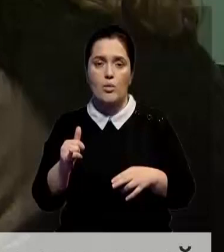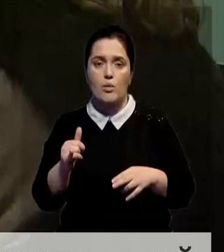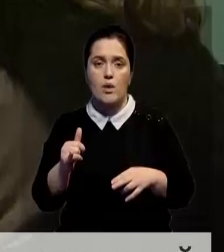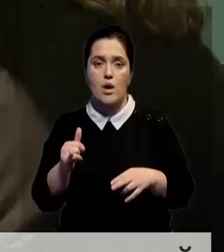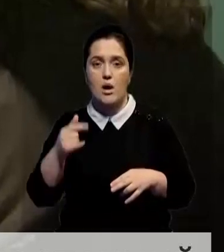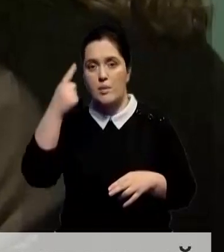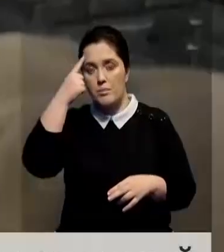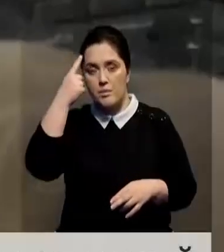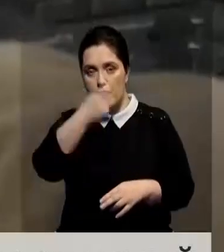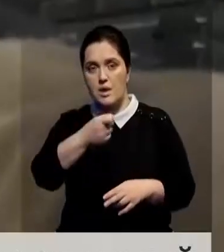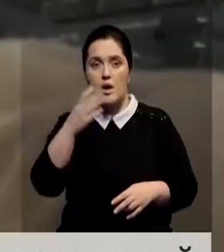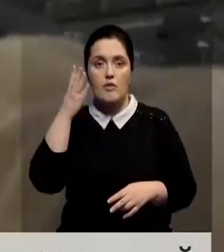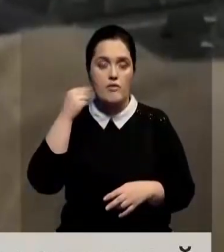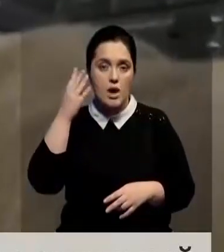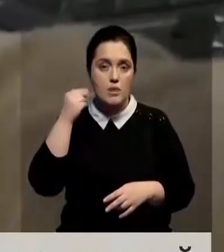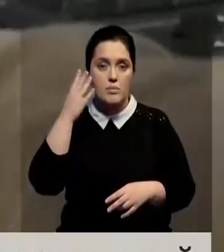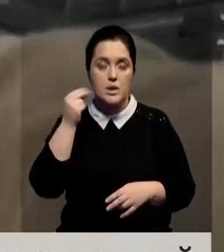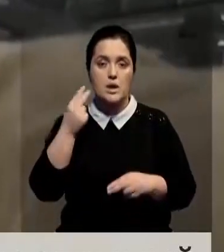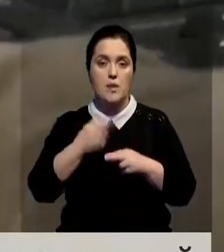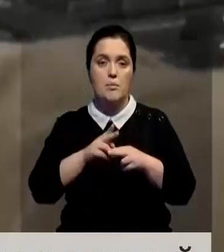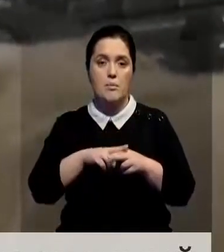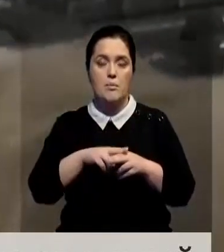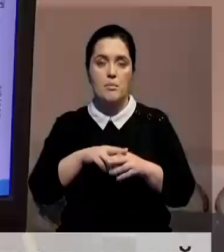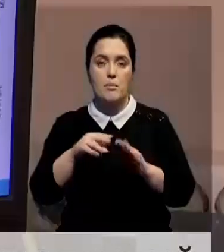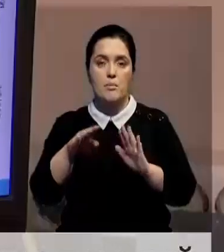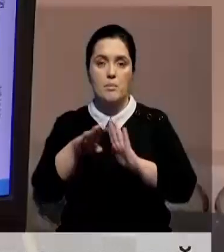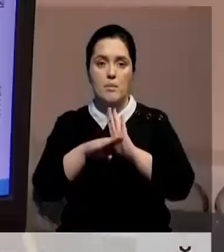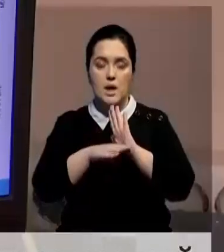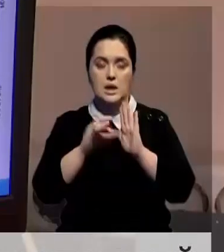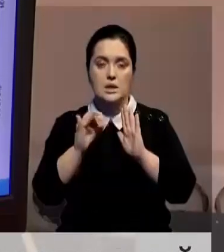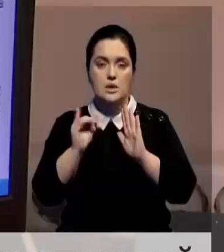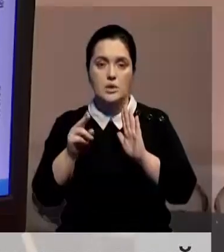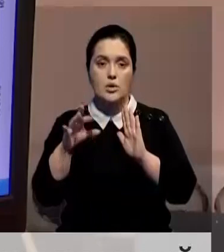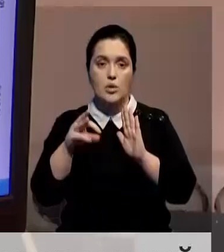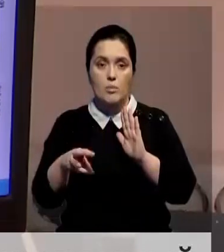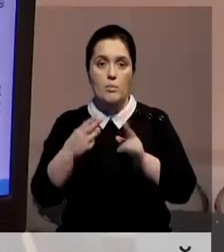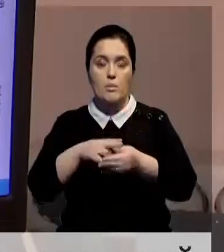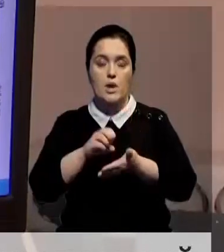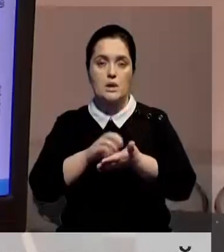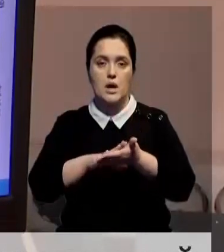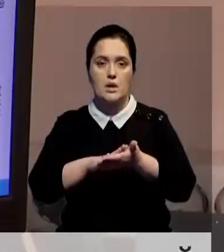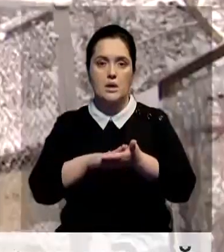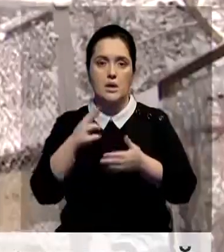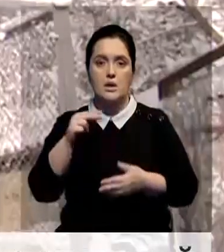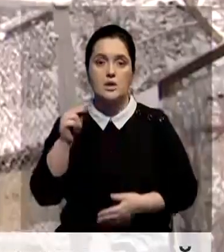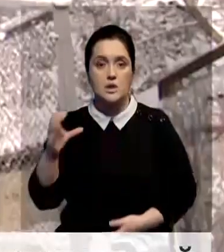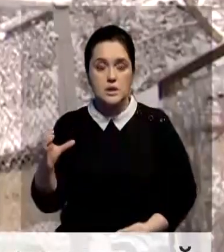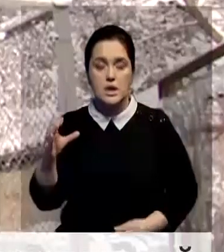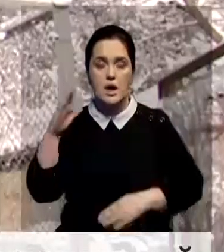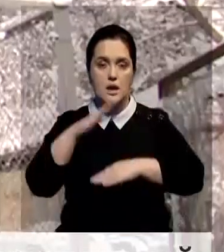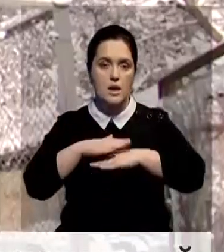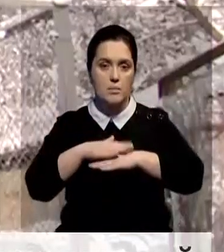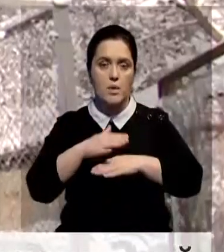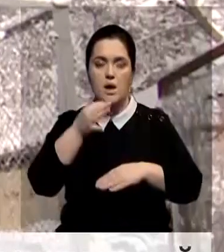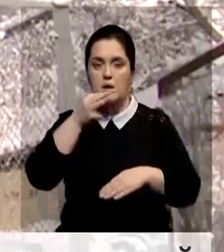поступает на главный сервер в Алма-Аты, где обрабатывается программа Сейком-4. Затем данные поступают заинтересованным органам, ДЧС и Акиматам. Система